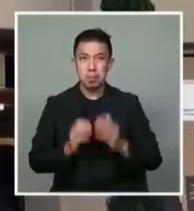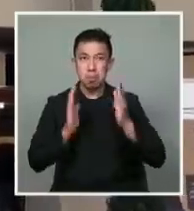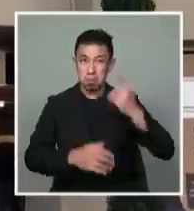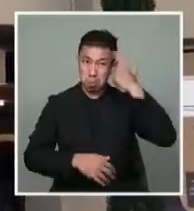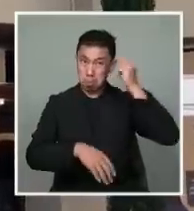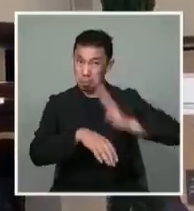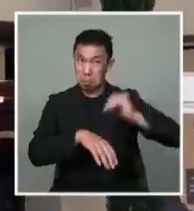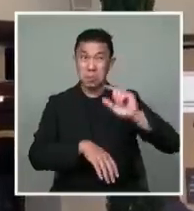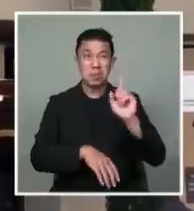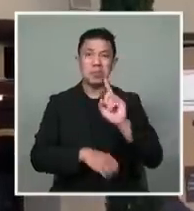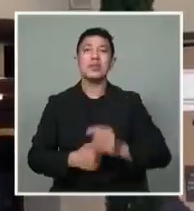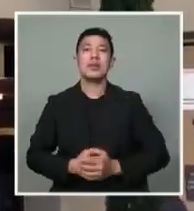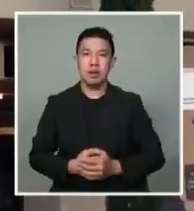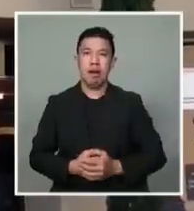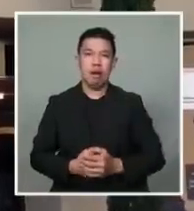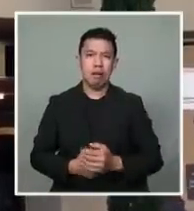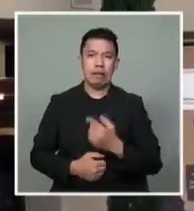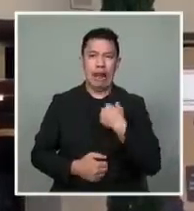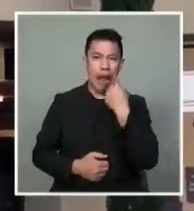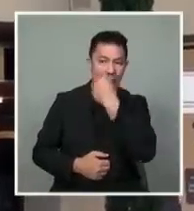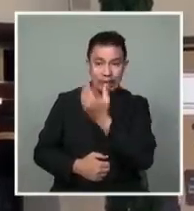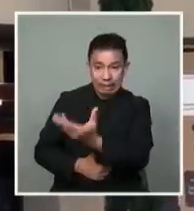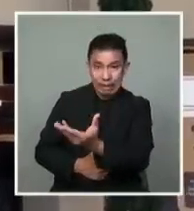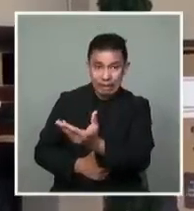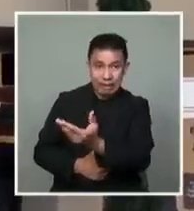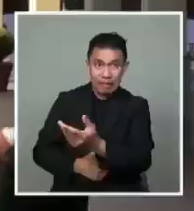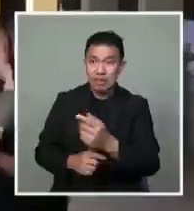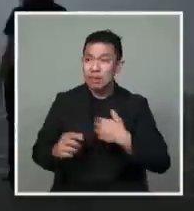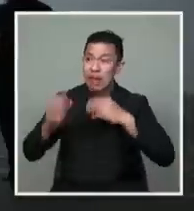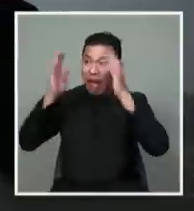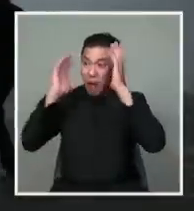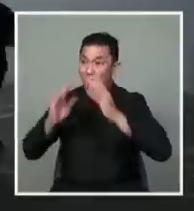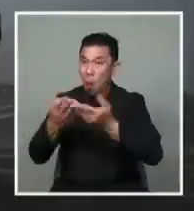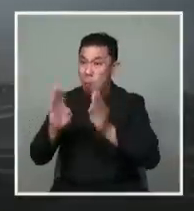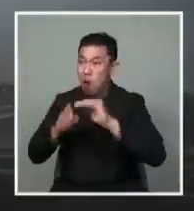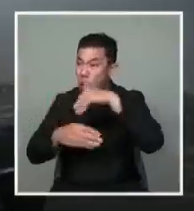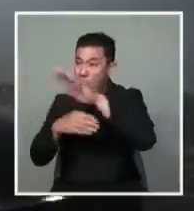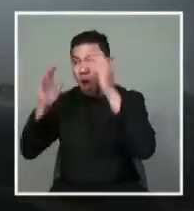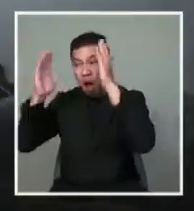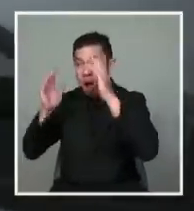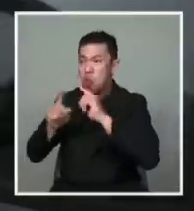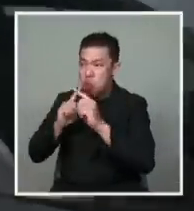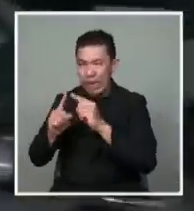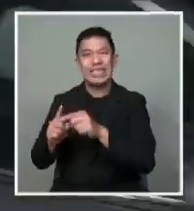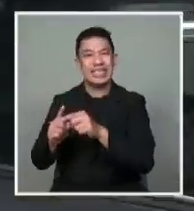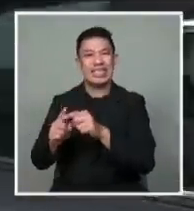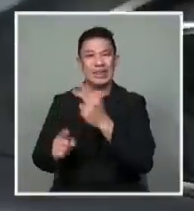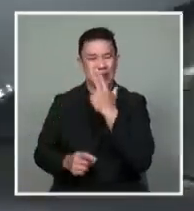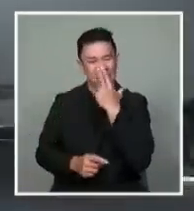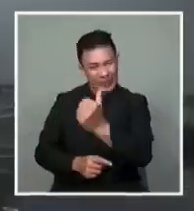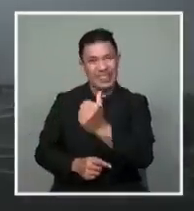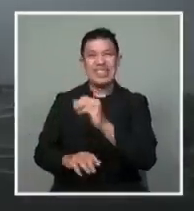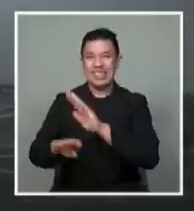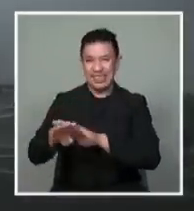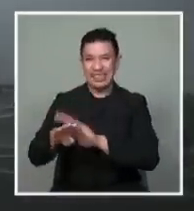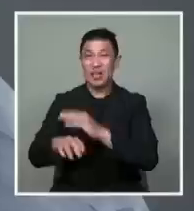งเตือนต่อเนื่องนะคะบอกว่าใครก็ตามเนี่ยนะคะที่สุ่มเสี่ยงกับคนนอกครอบครัวในช่วงเวลานี้ต ้องระมัดระวังอย่างถึงที่สุดเล